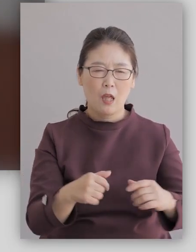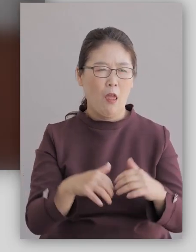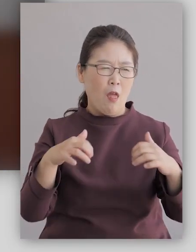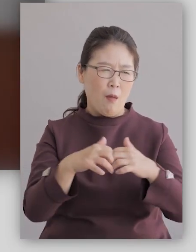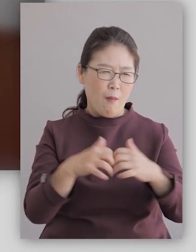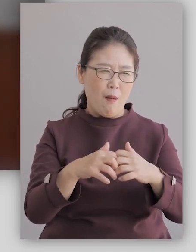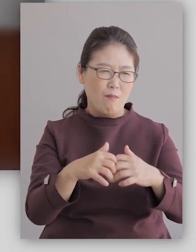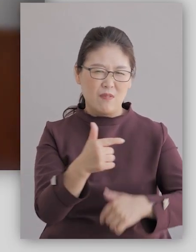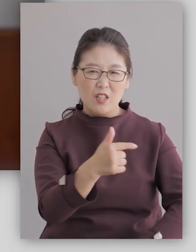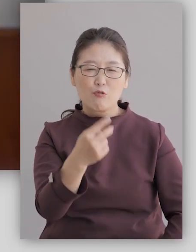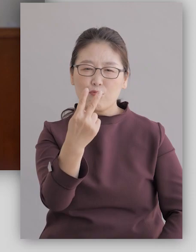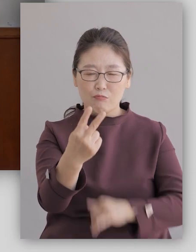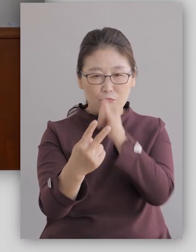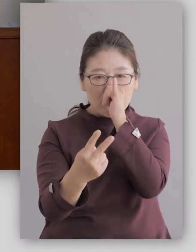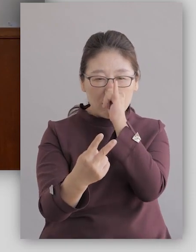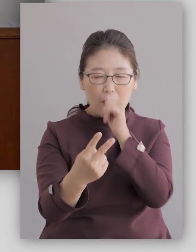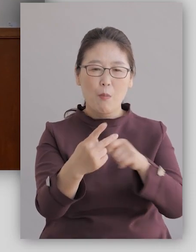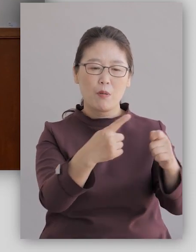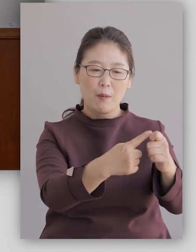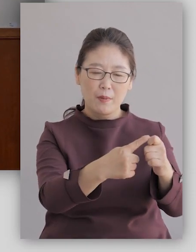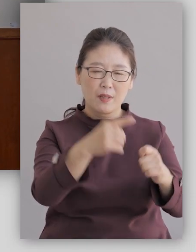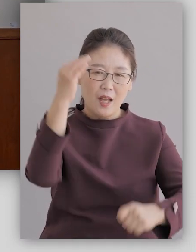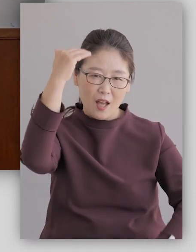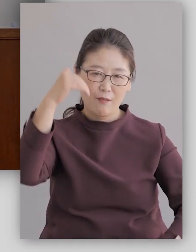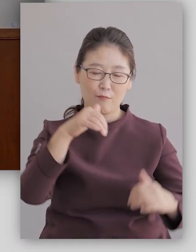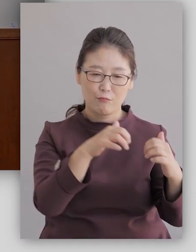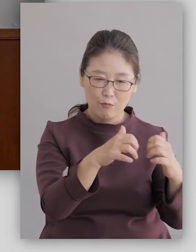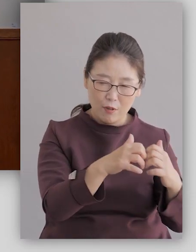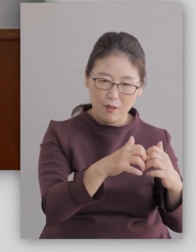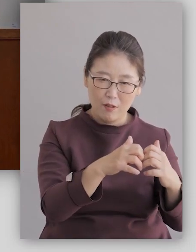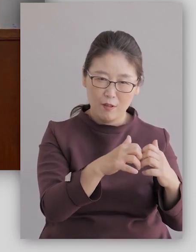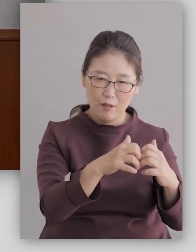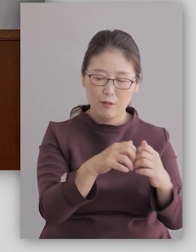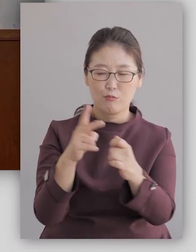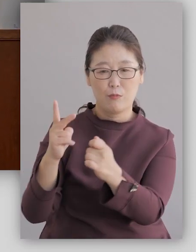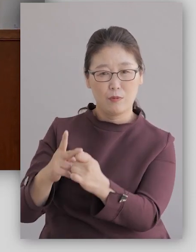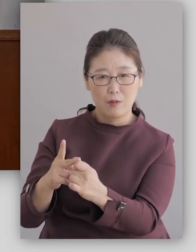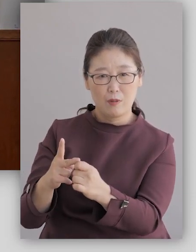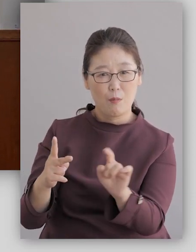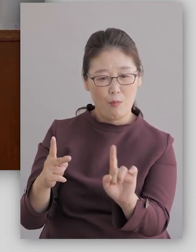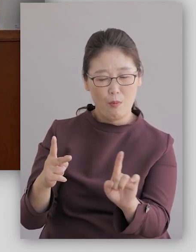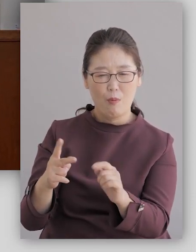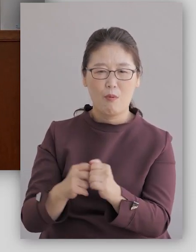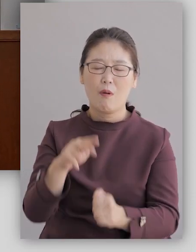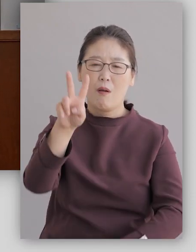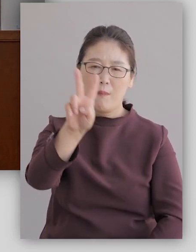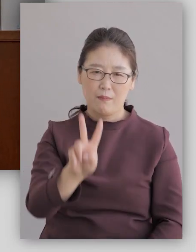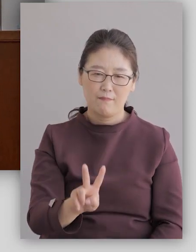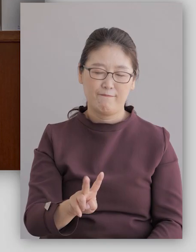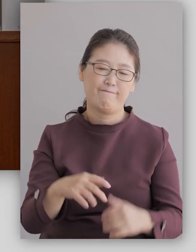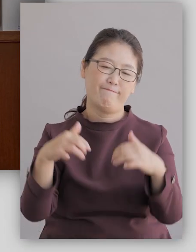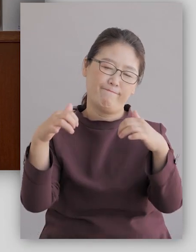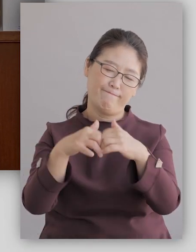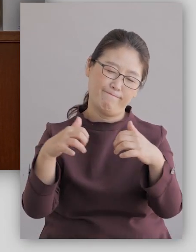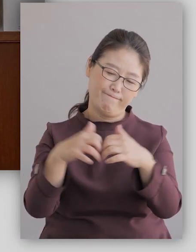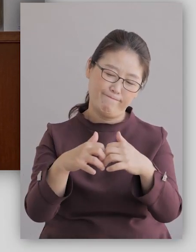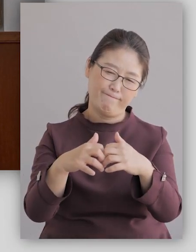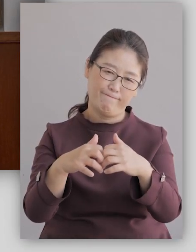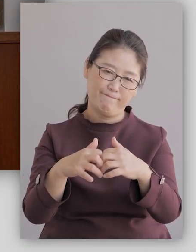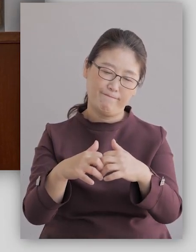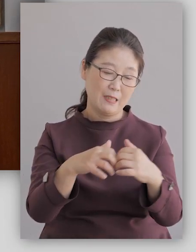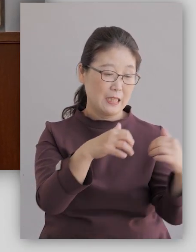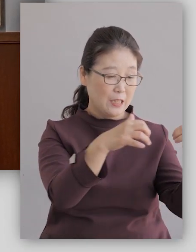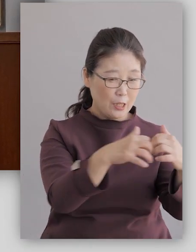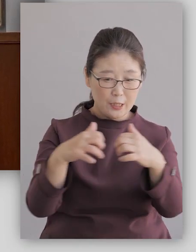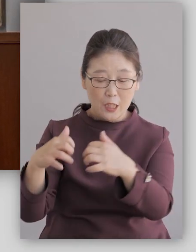전쟁이 있었습니다. 그 첫 번째가 한국 전쟁이었다면 두 번째가 이 베트남 전쟁입니다. 두